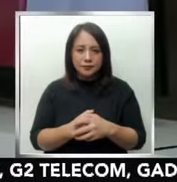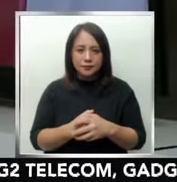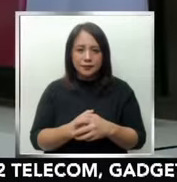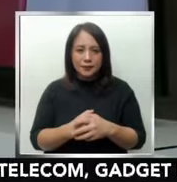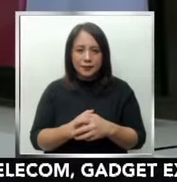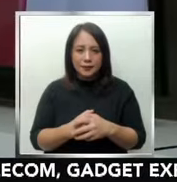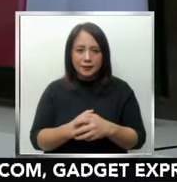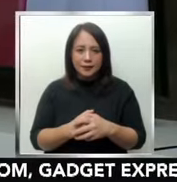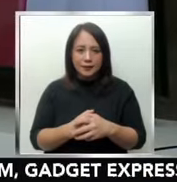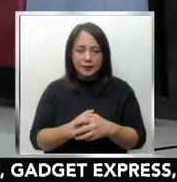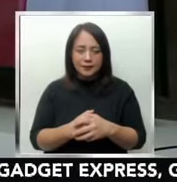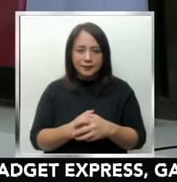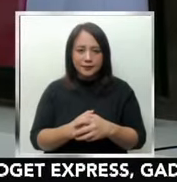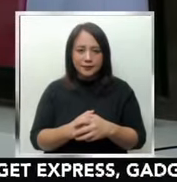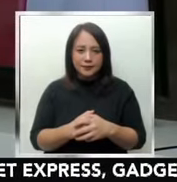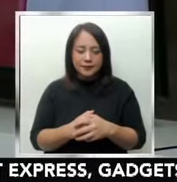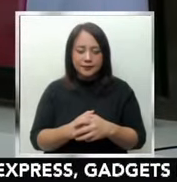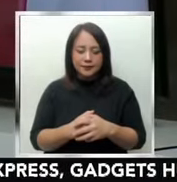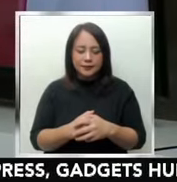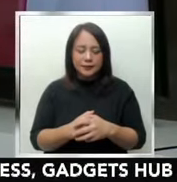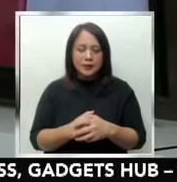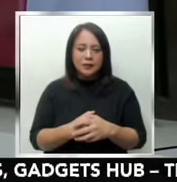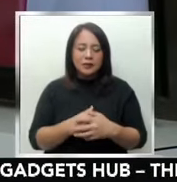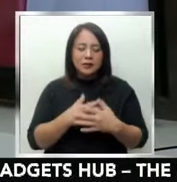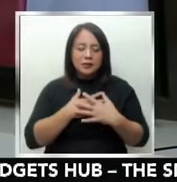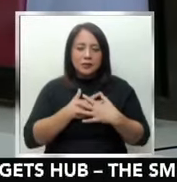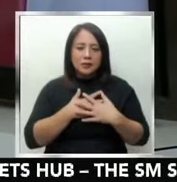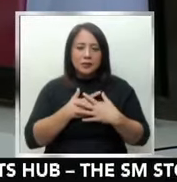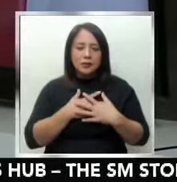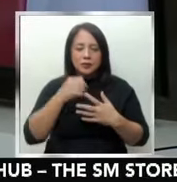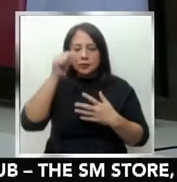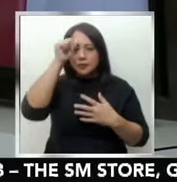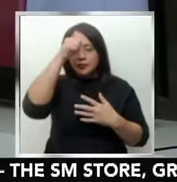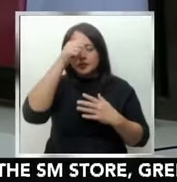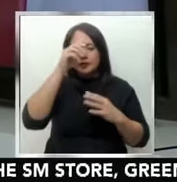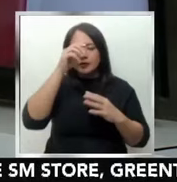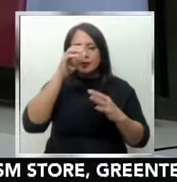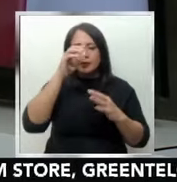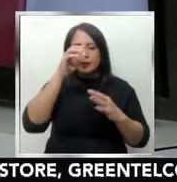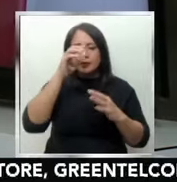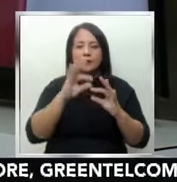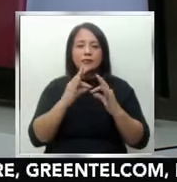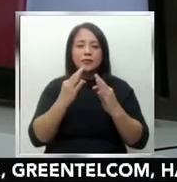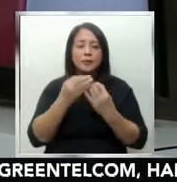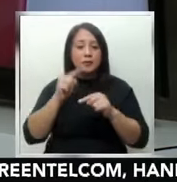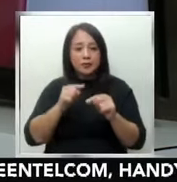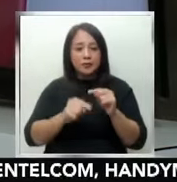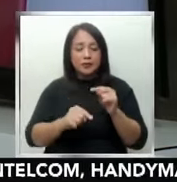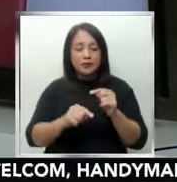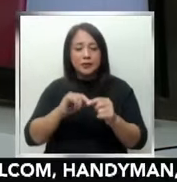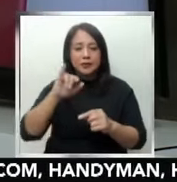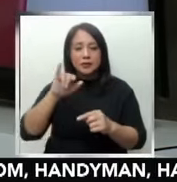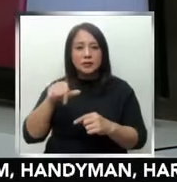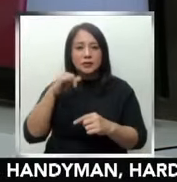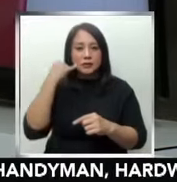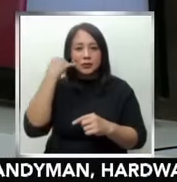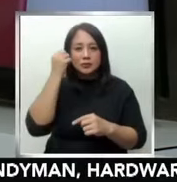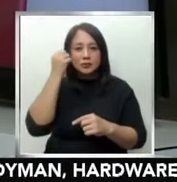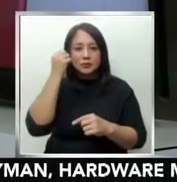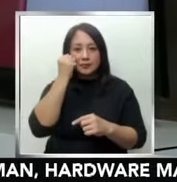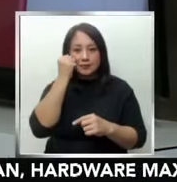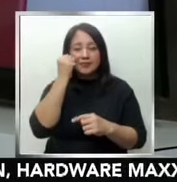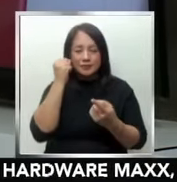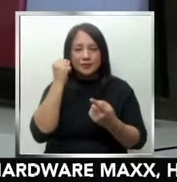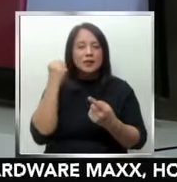Oras madamdamin ng pag-alala ng mga kaanak at kaibigan kay John Matthew salilig na hindi raw dapat